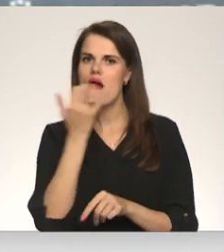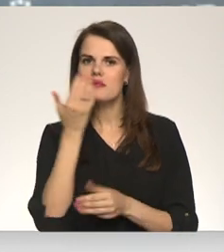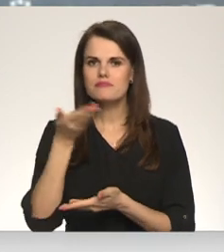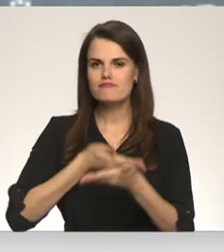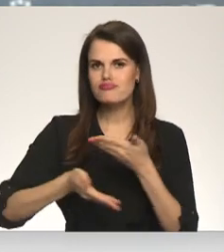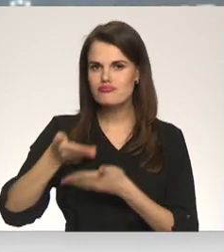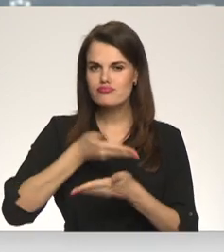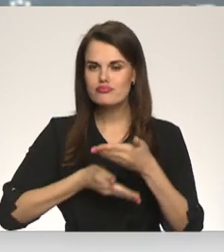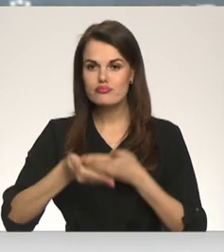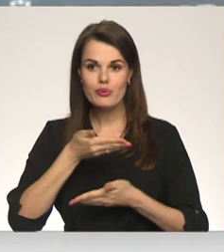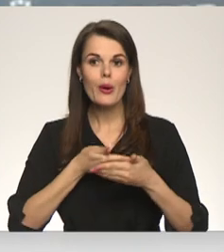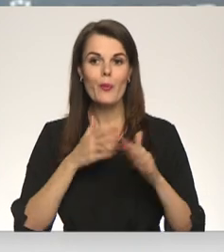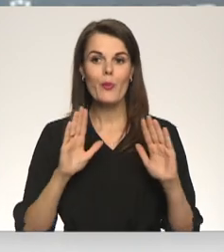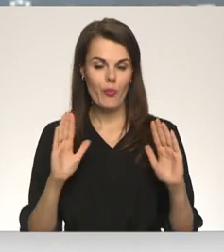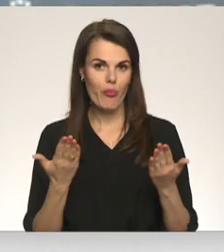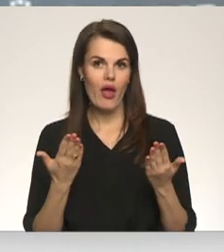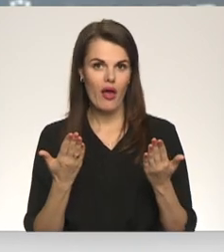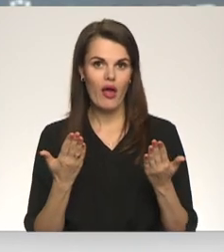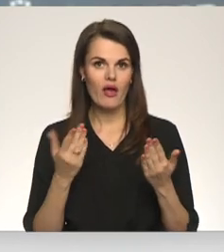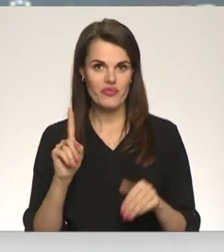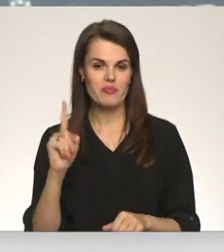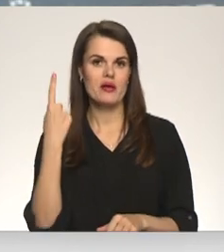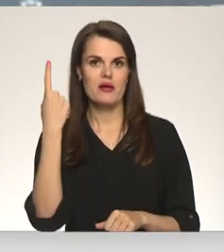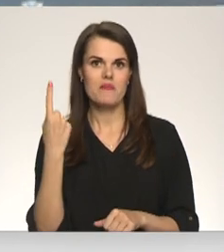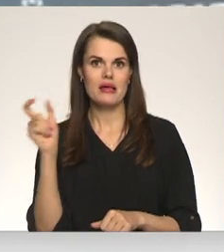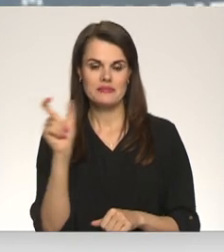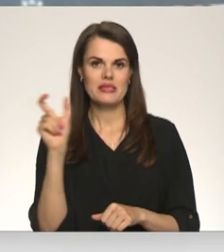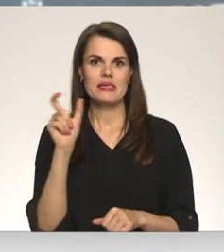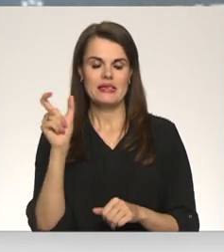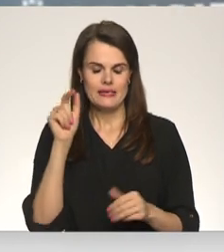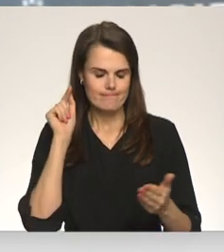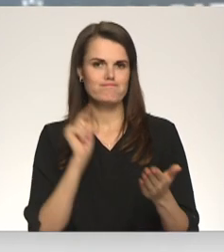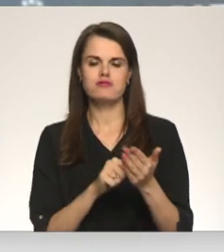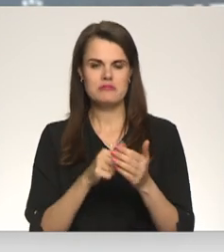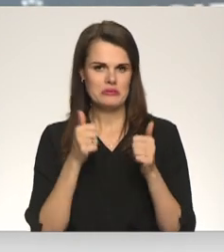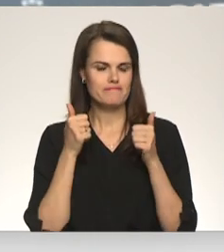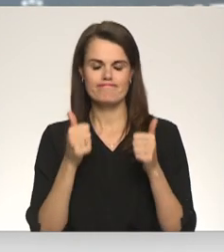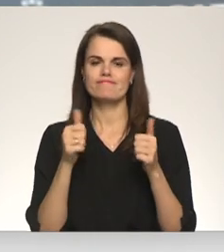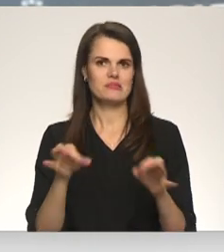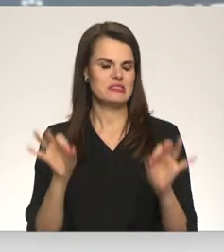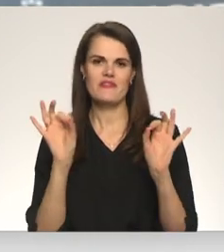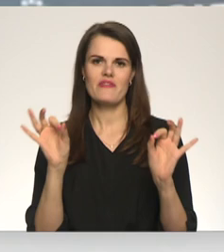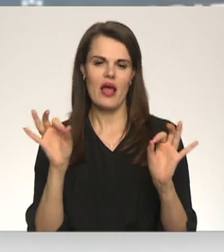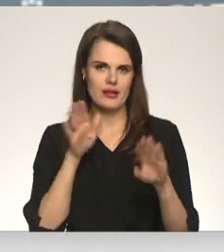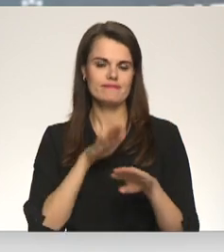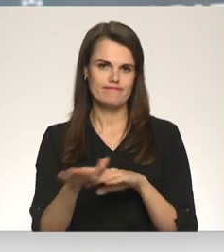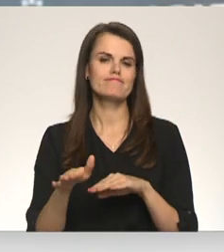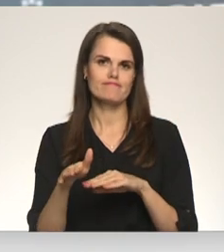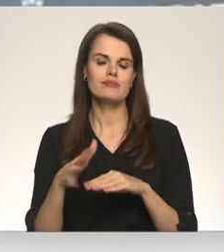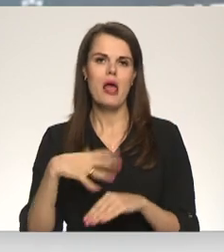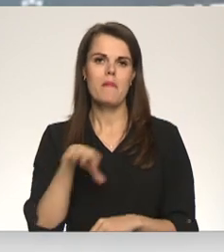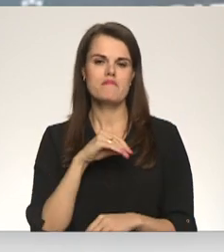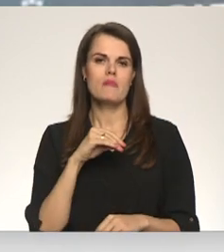sadarbības partneriem, jā. Bet tas pirmais moments un pirmais sitiens ir bijis ļoti būtisks, un